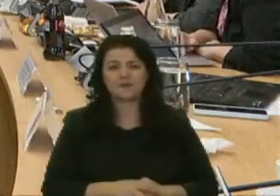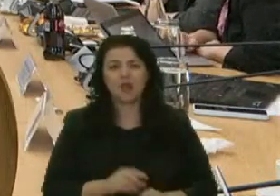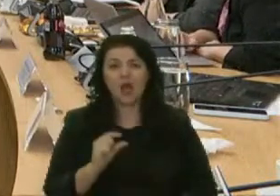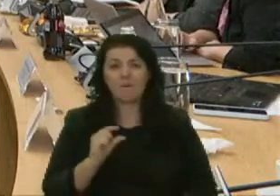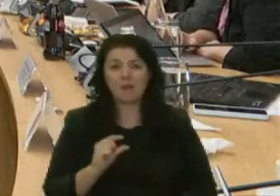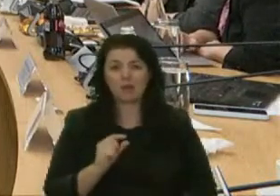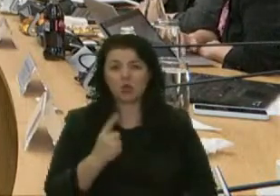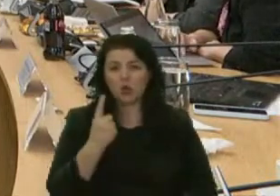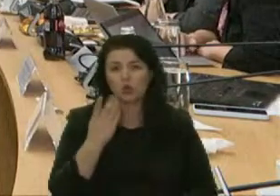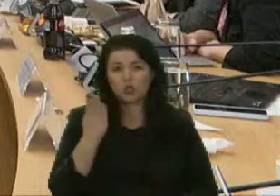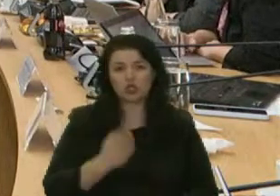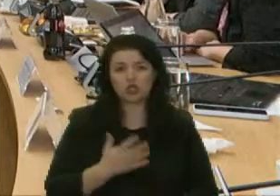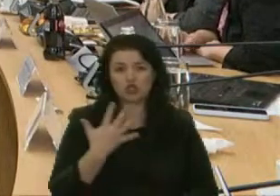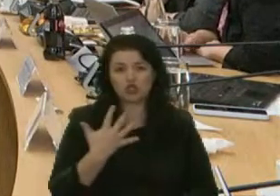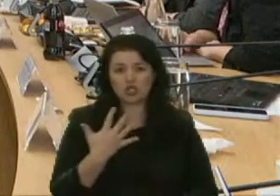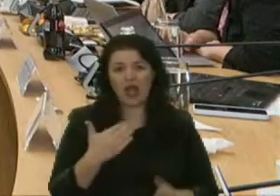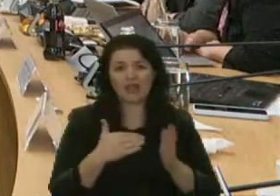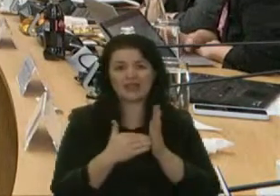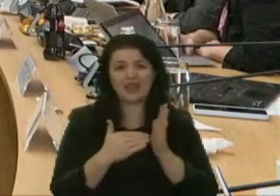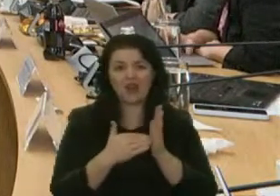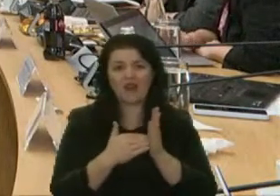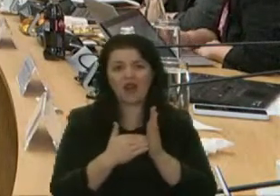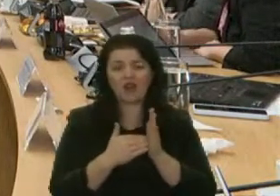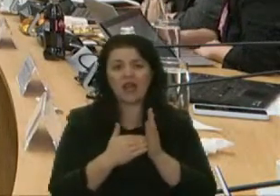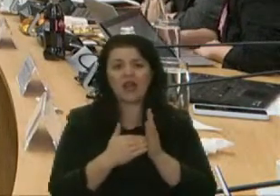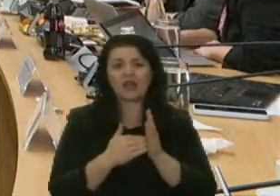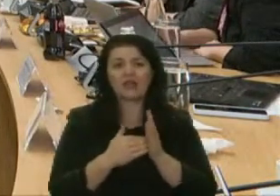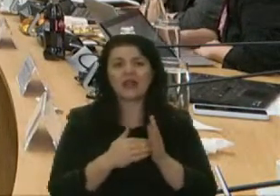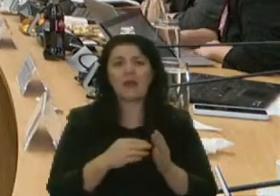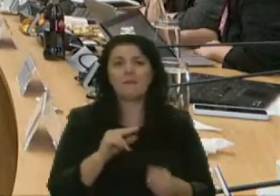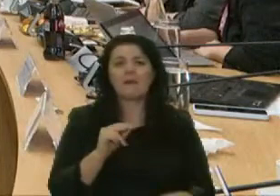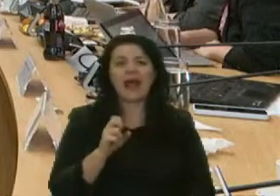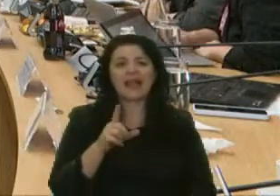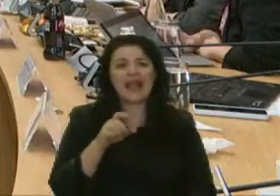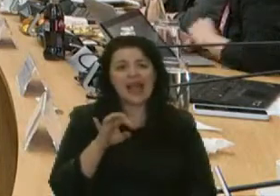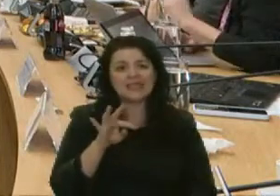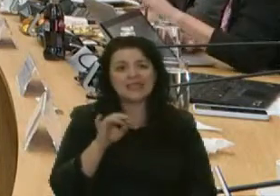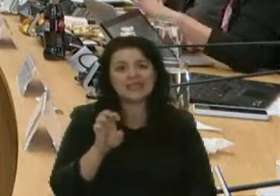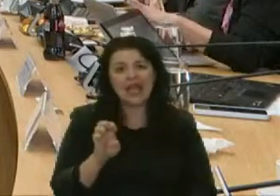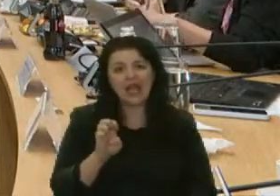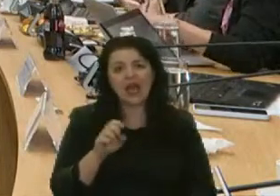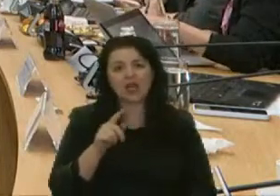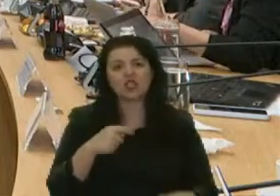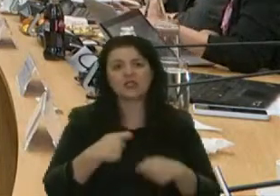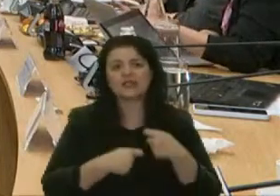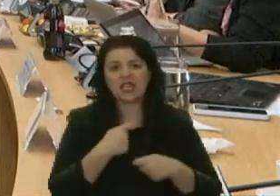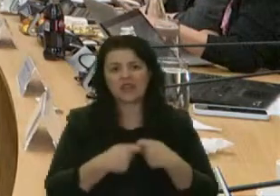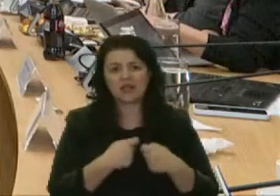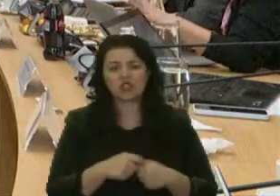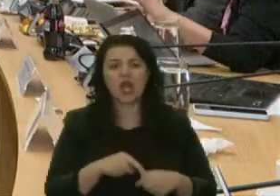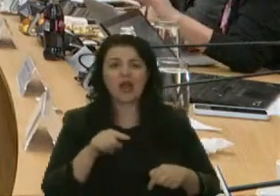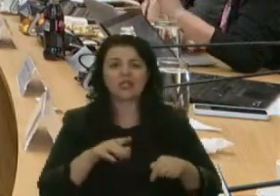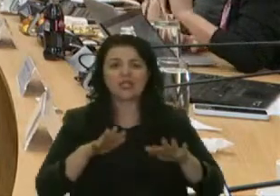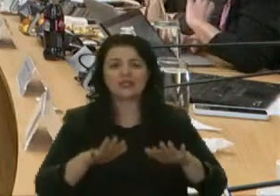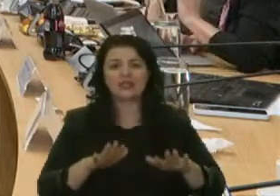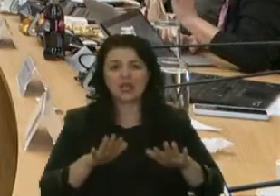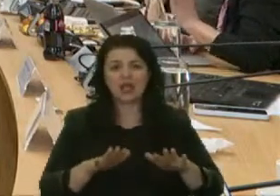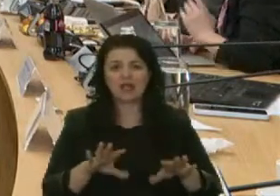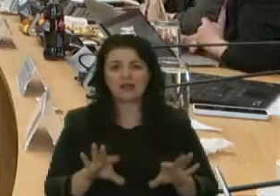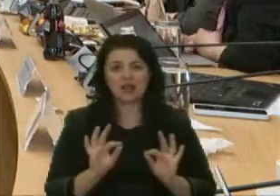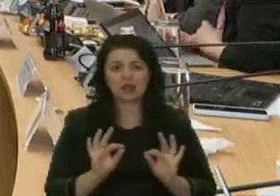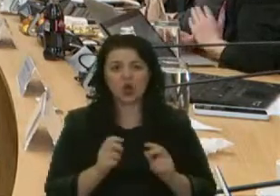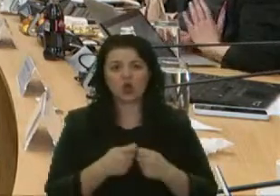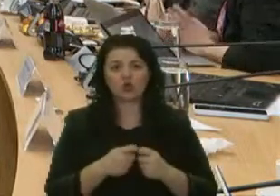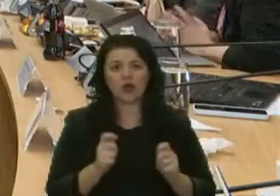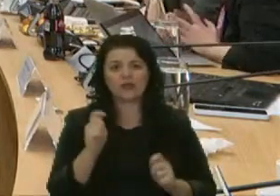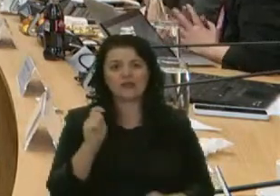de o cincime din cei care au nevoie de paliație beneficiază într adevăr de astfel de servicii această situație se găsește în